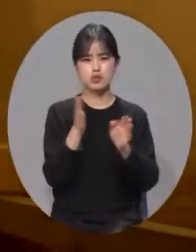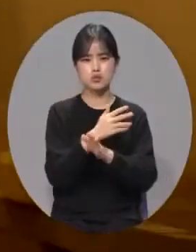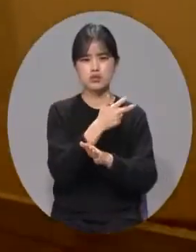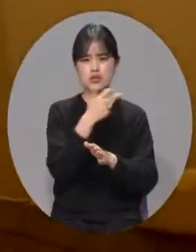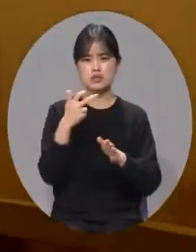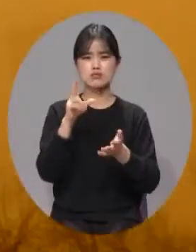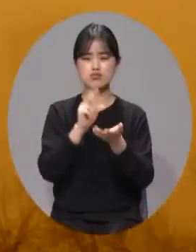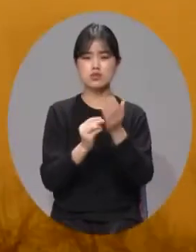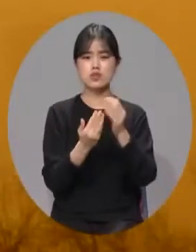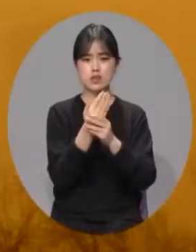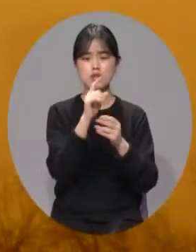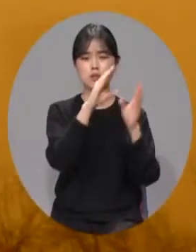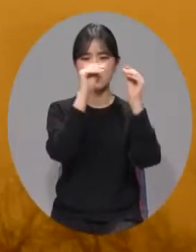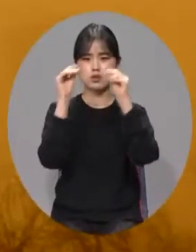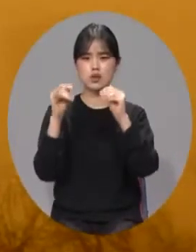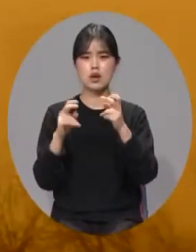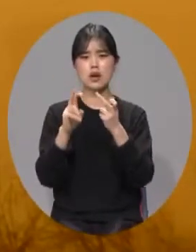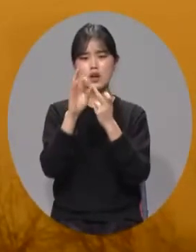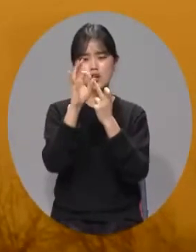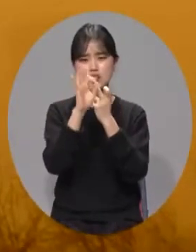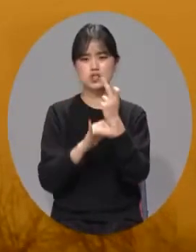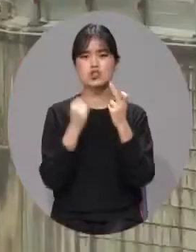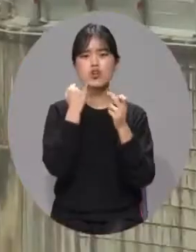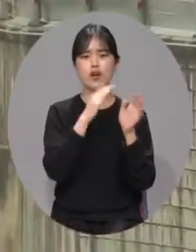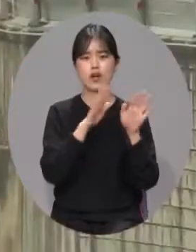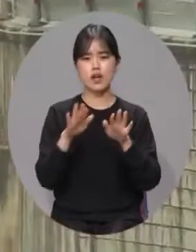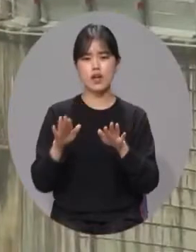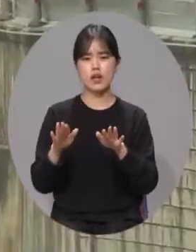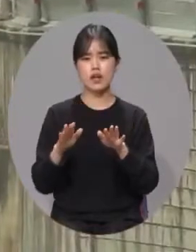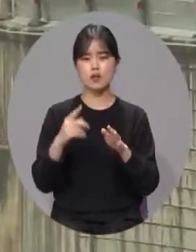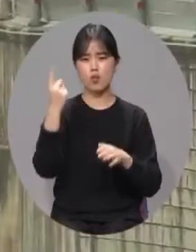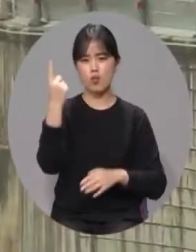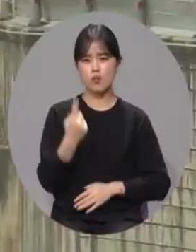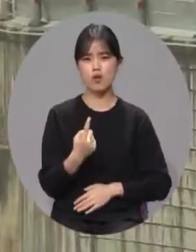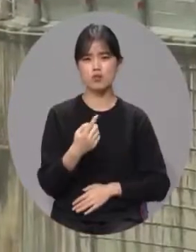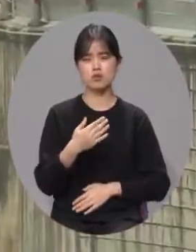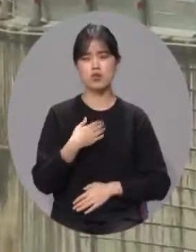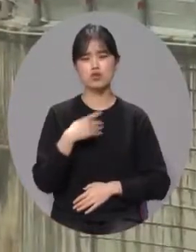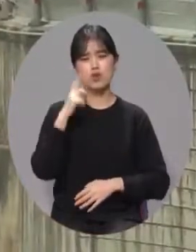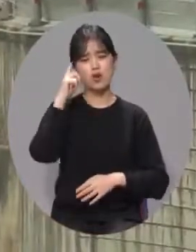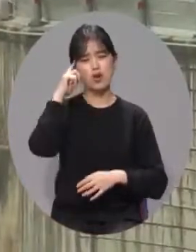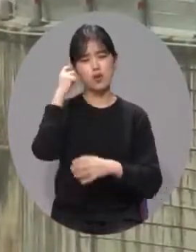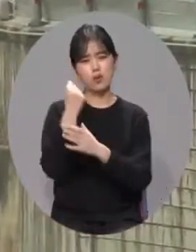된 황사가 서해를 건너오면서 우리에게도 적잖은 골칫거리가 된